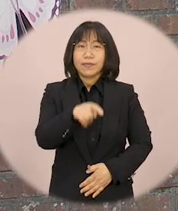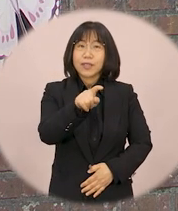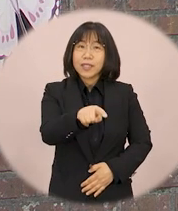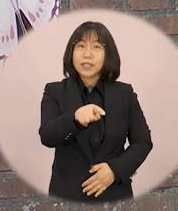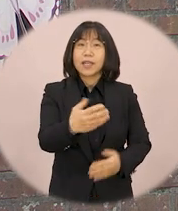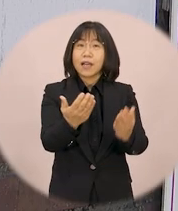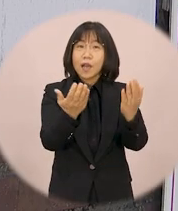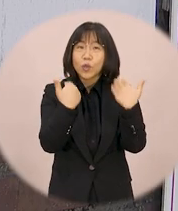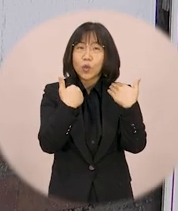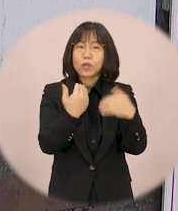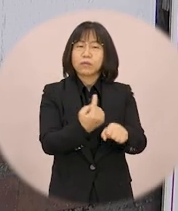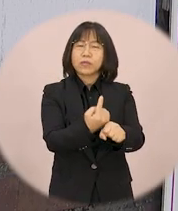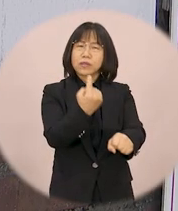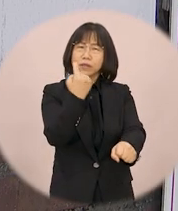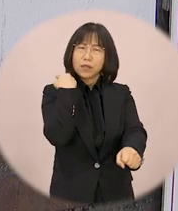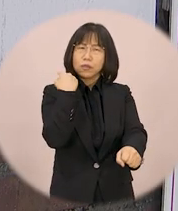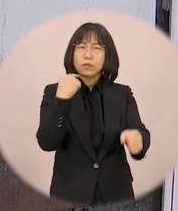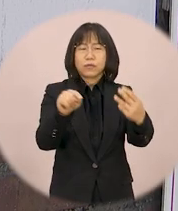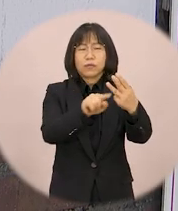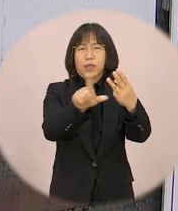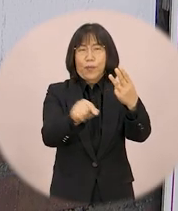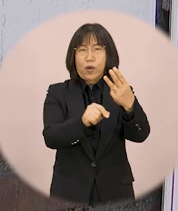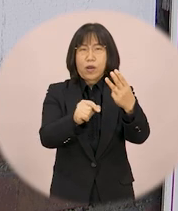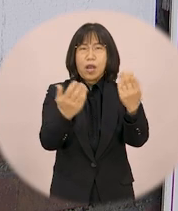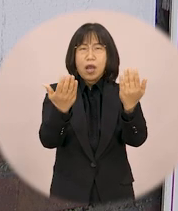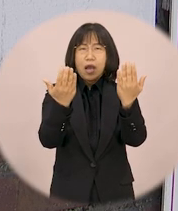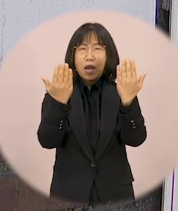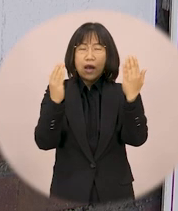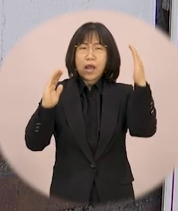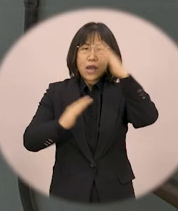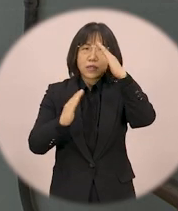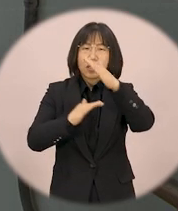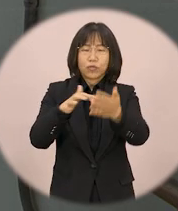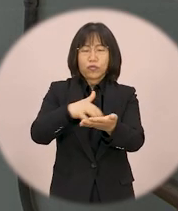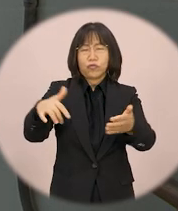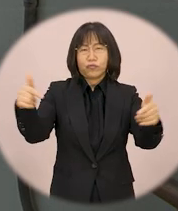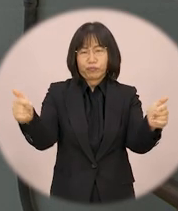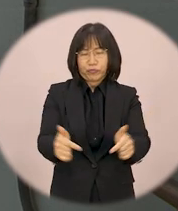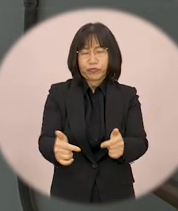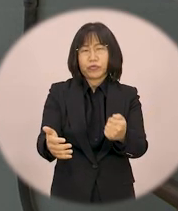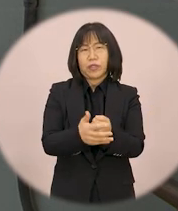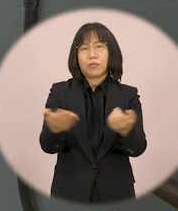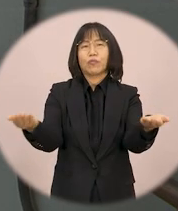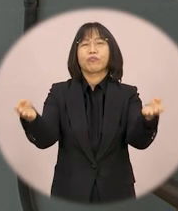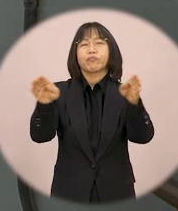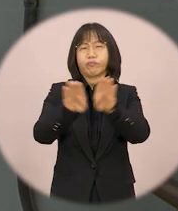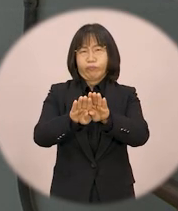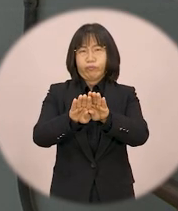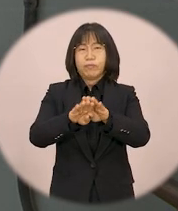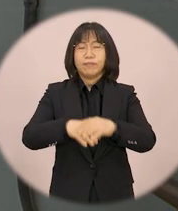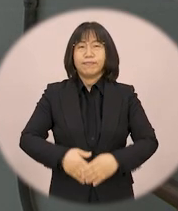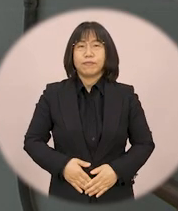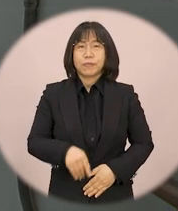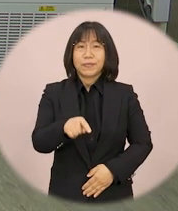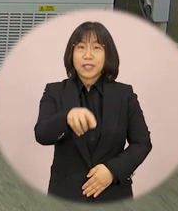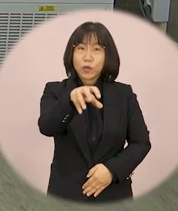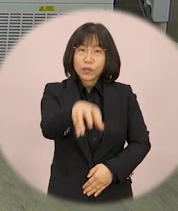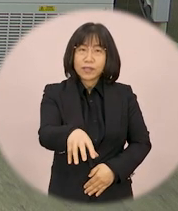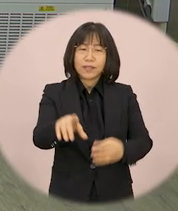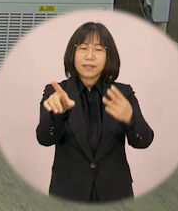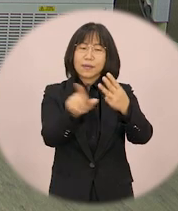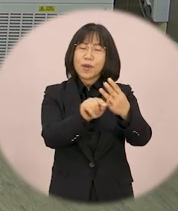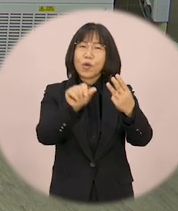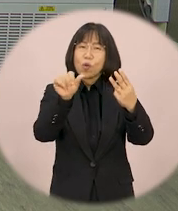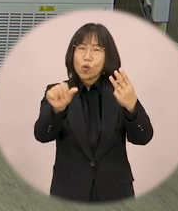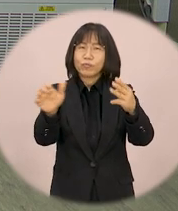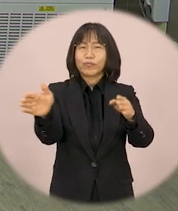지난해 3월 학생수 감소로 폐교 해 그동안 운영되지 않고 있었습니다 군은 이곳에 지난 3월 5일부터